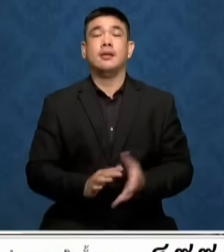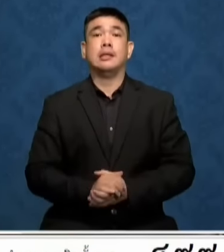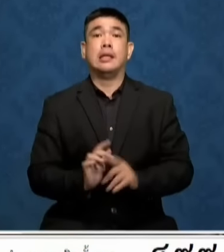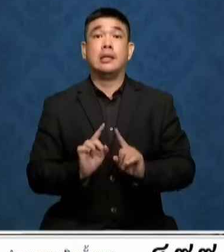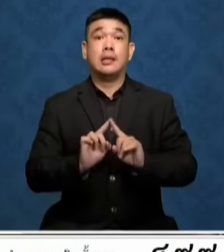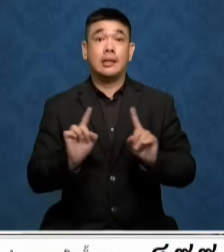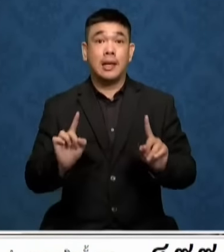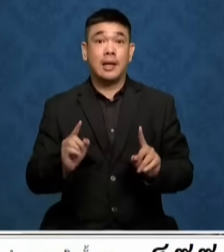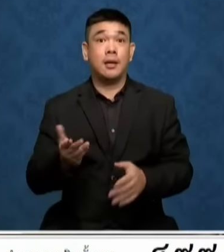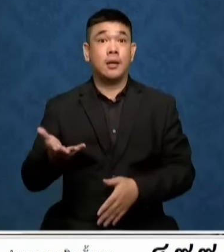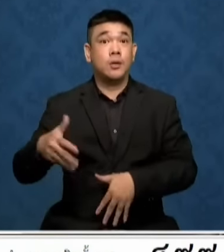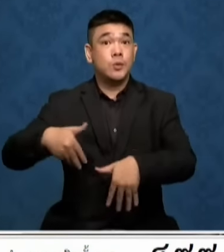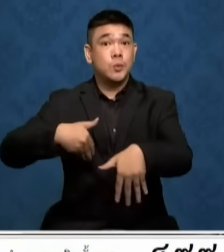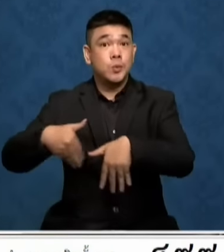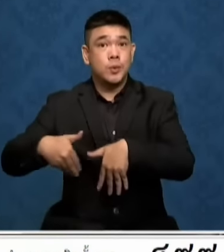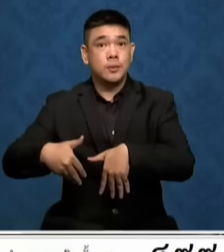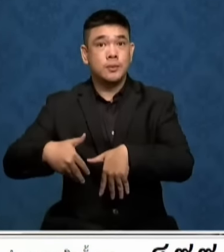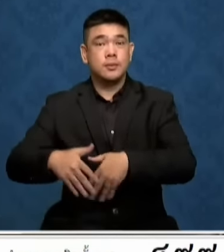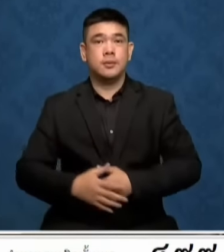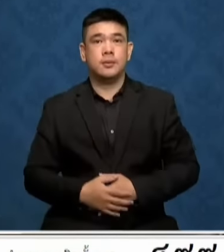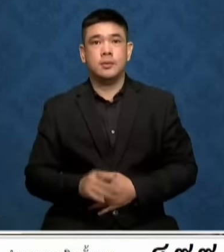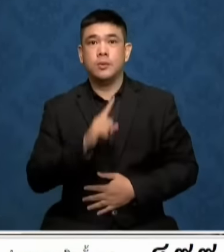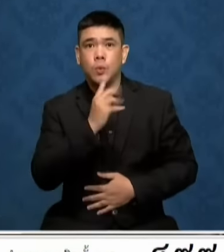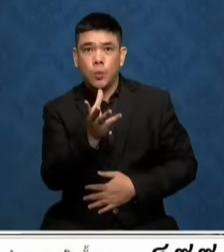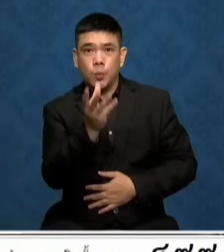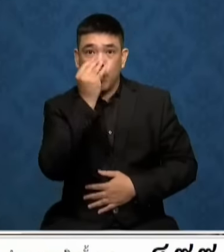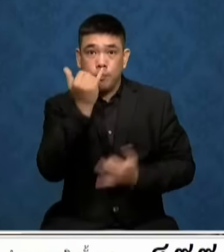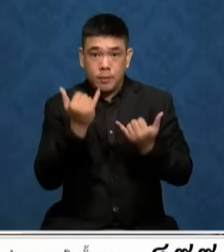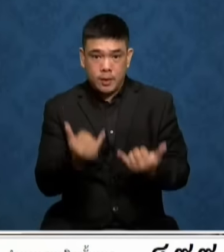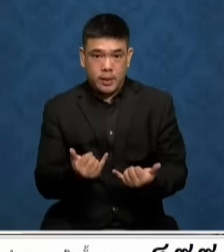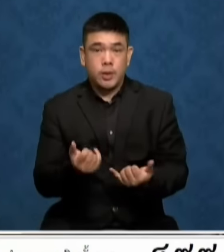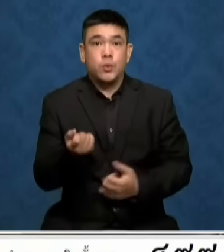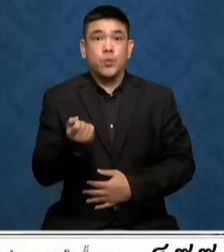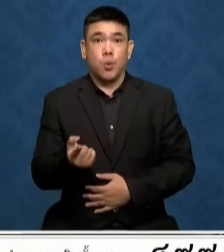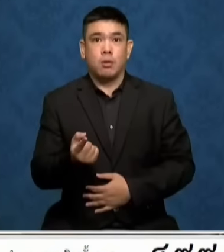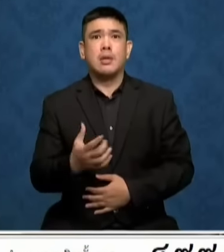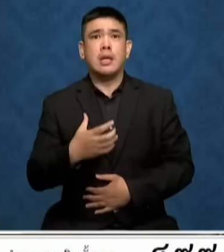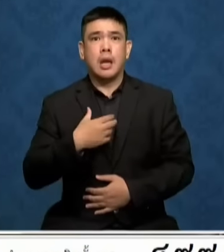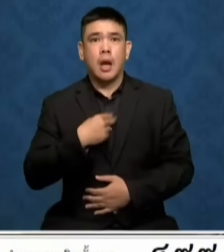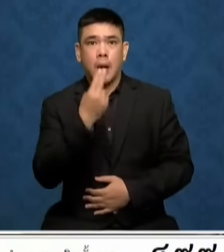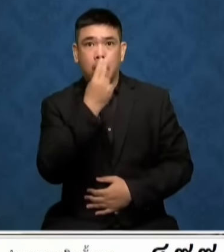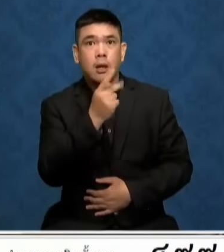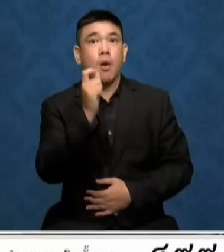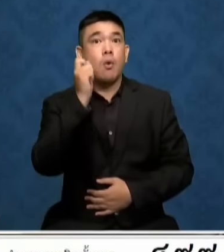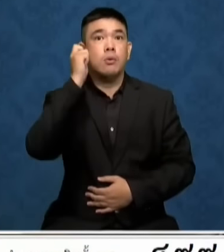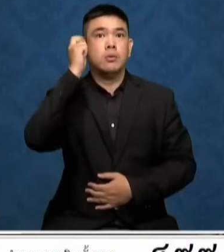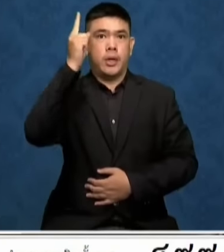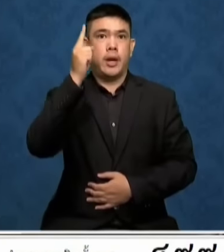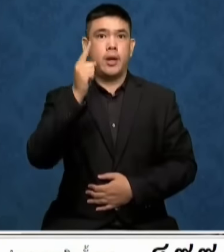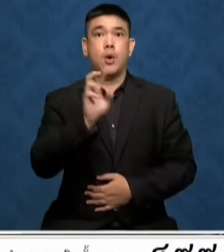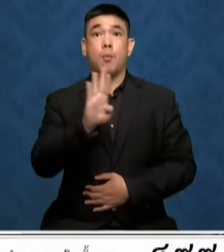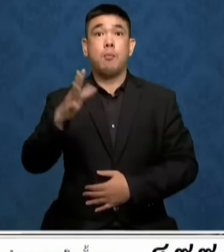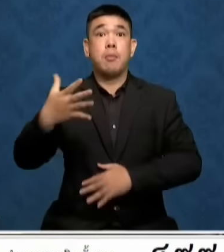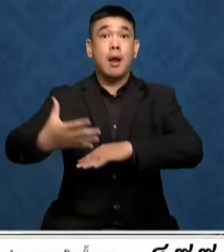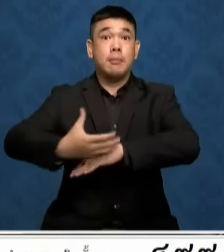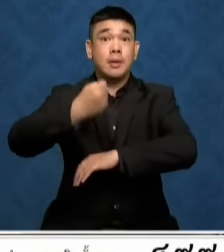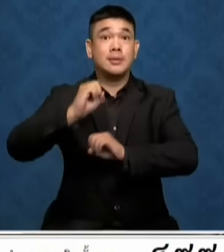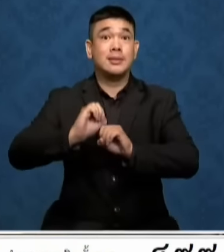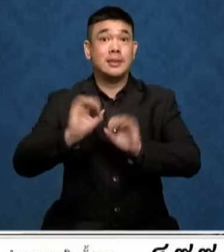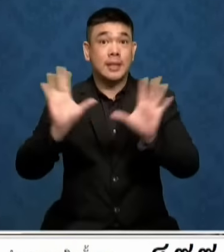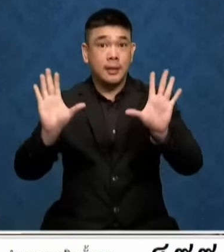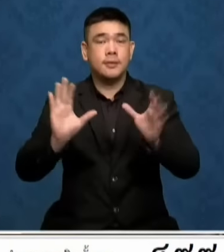แต่ว่าถ้าพี่น้องประชาชนที่รับชมอยู่ในขณะนี้อยากเห็นและเข้าใจวงจรการเมืองได้ชัดและ